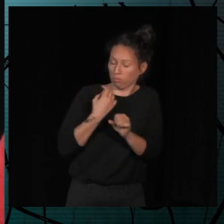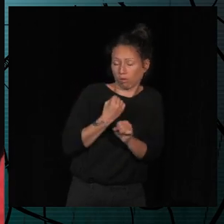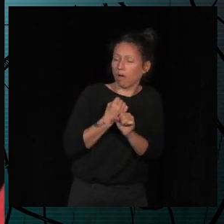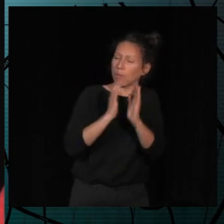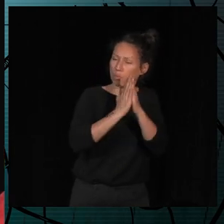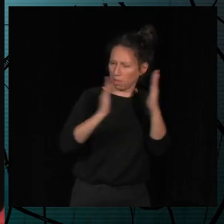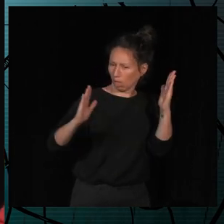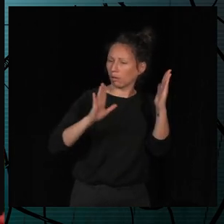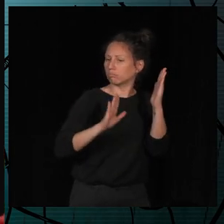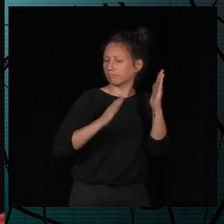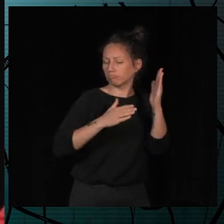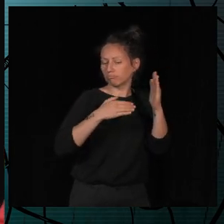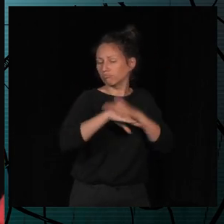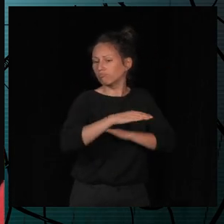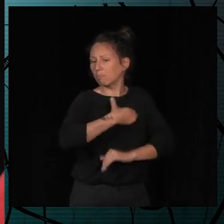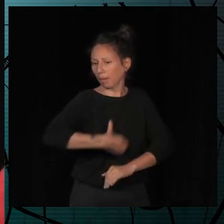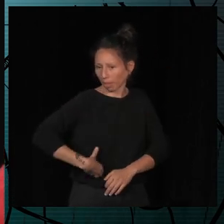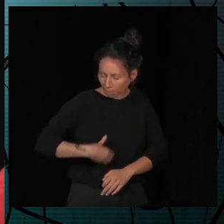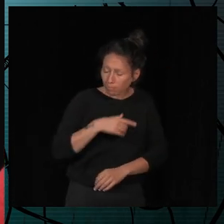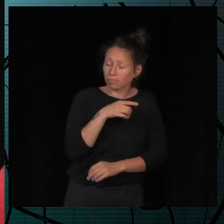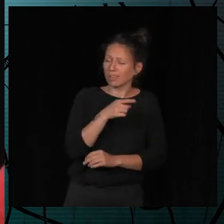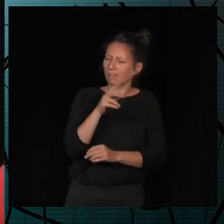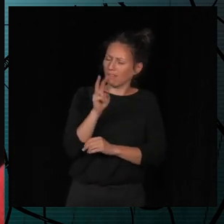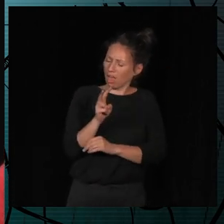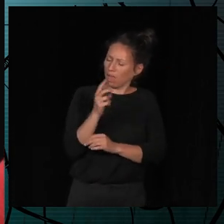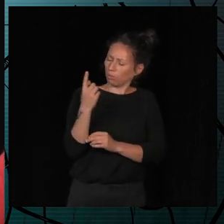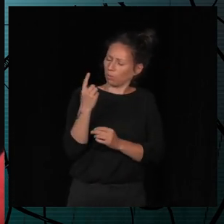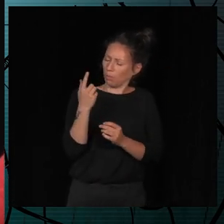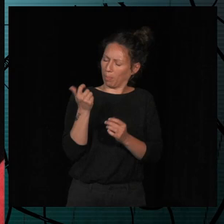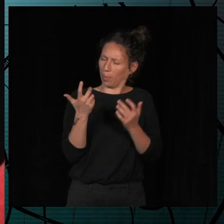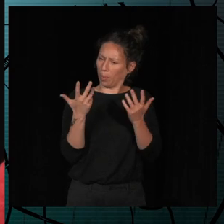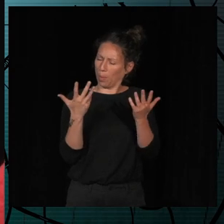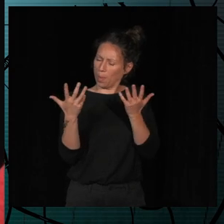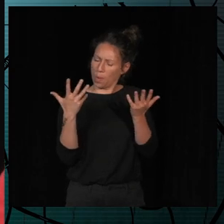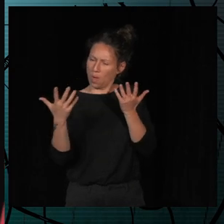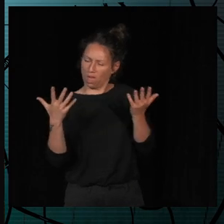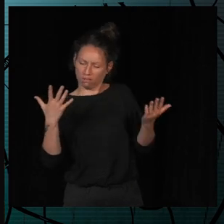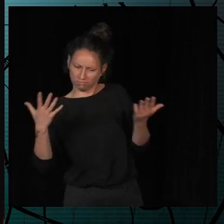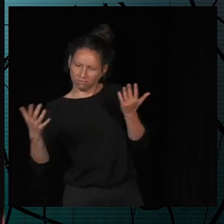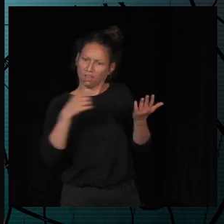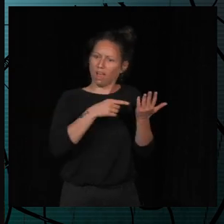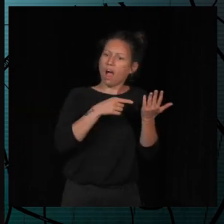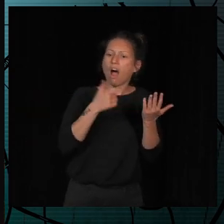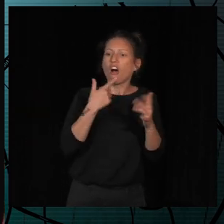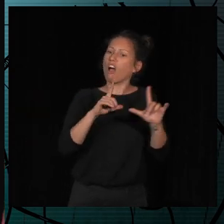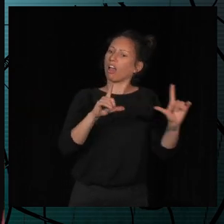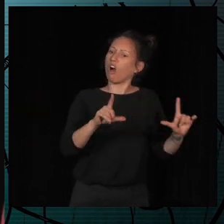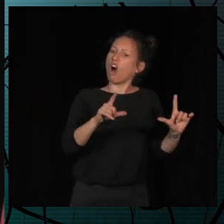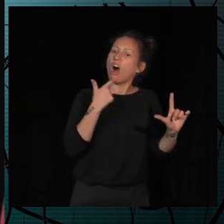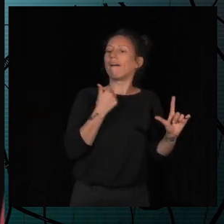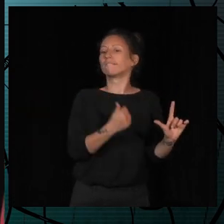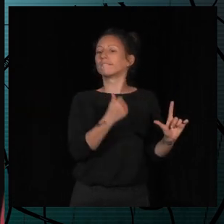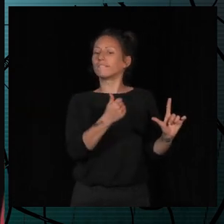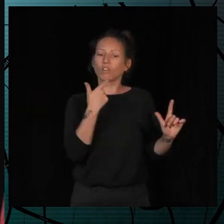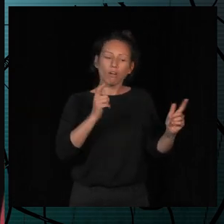en bibliothèque municipale il y a un espèce de yatus entre c'est super qu'on est des écrans donc